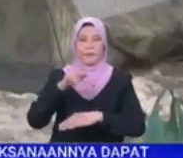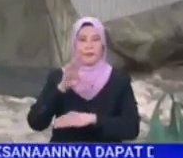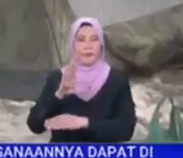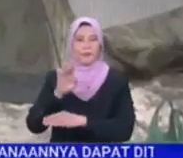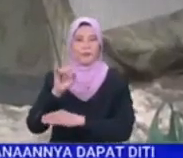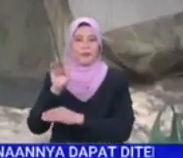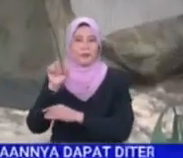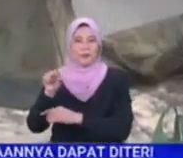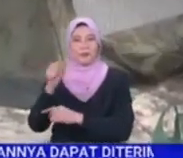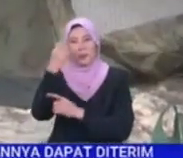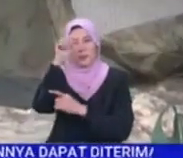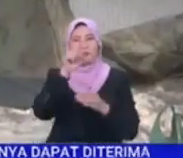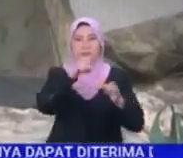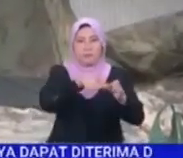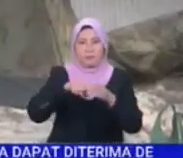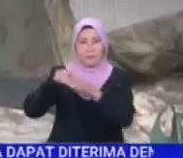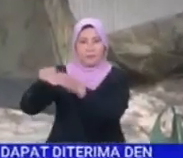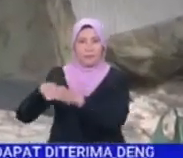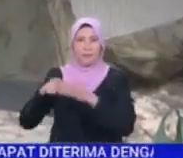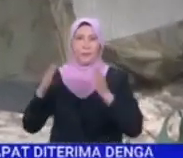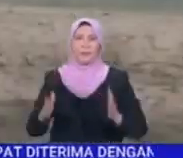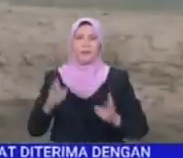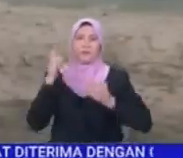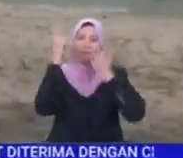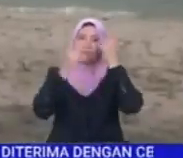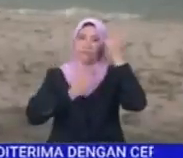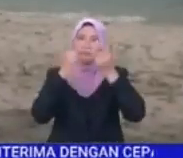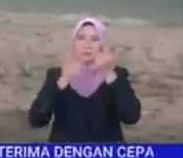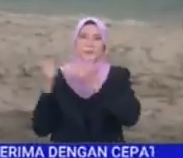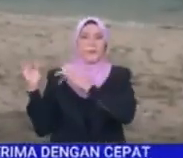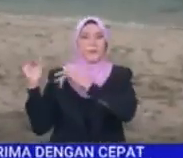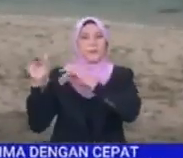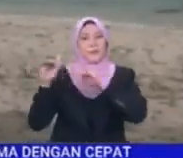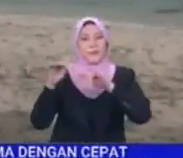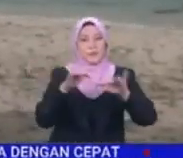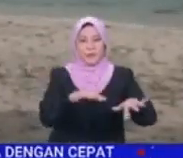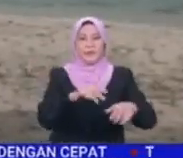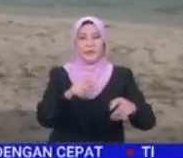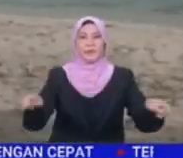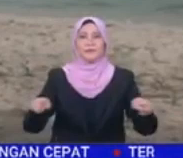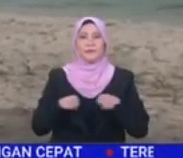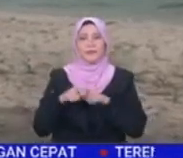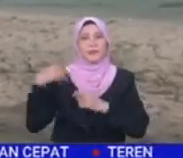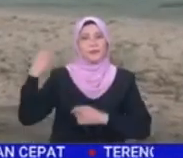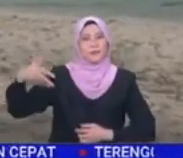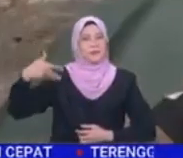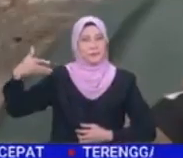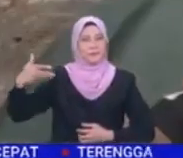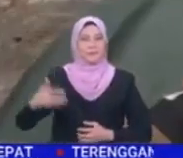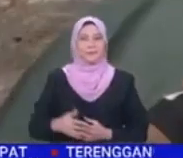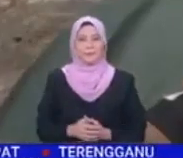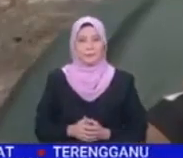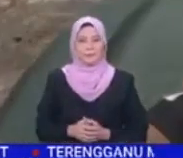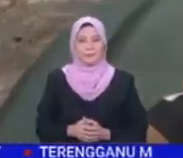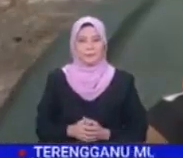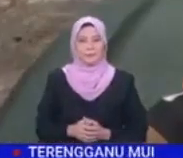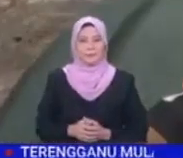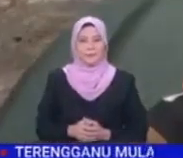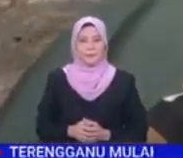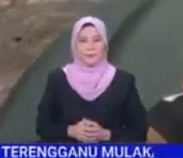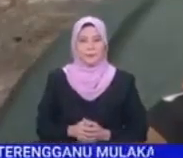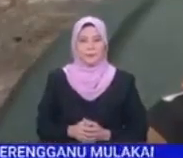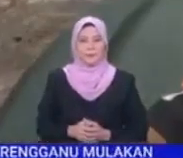dianjur untuk menarik Lebih ramai pengunjung ke pulau bersejarah itu dan kita juga